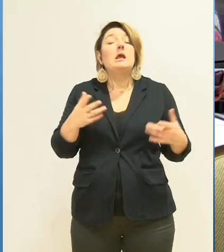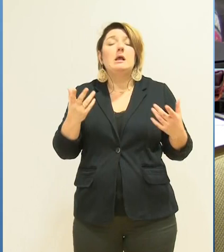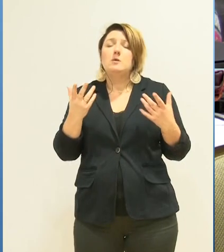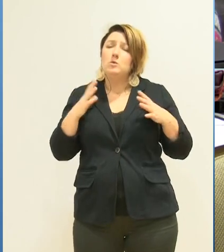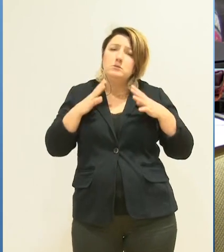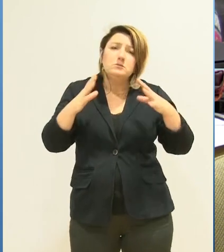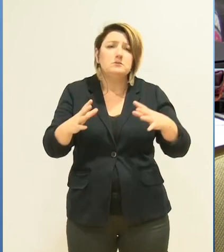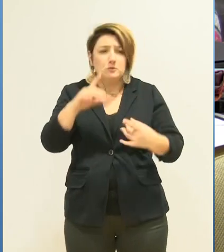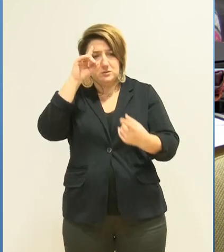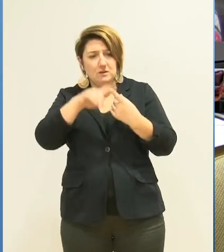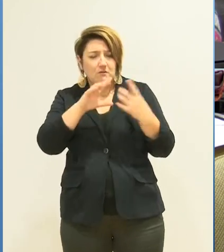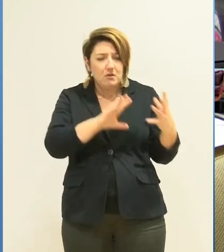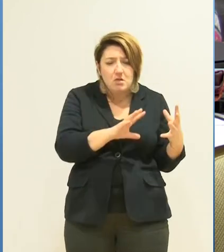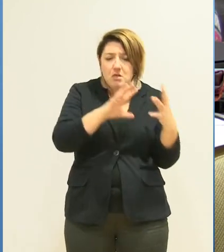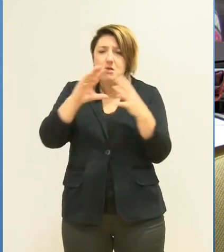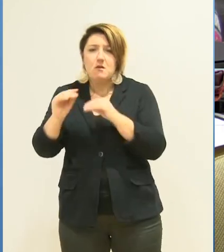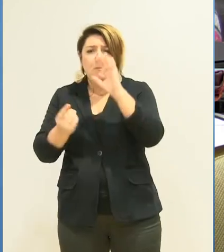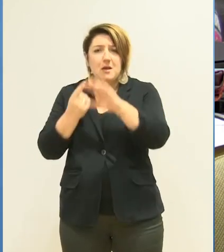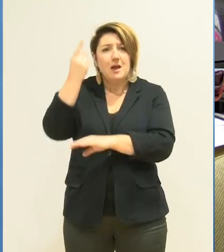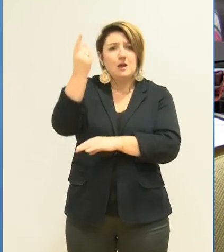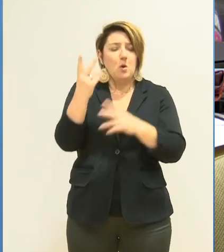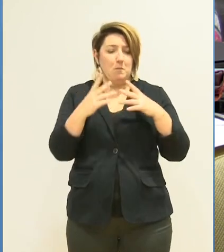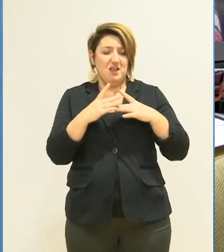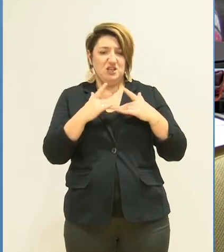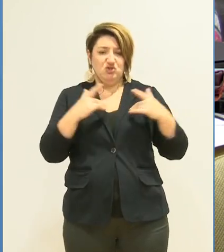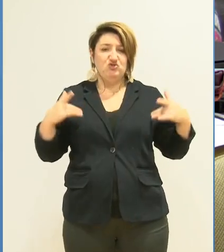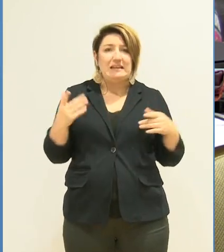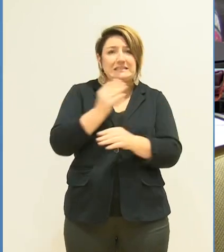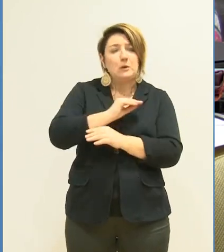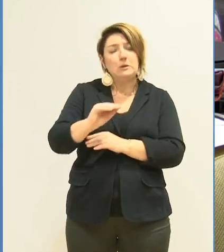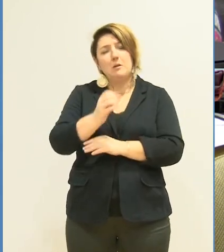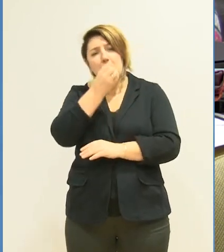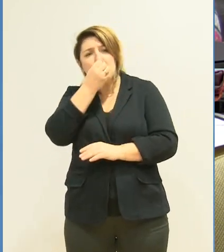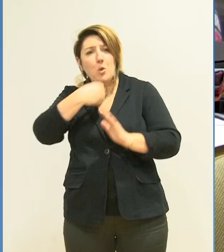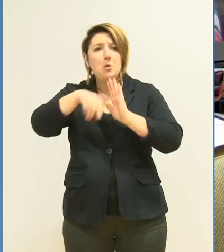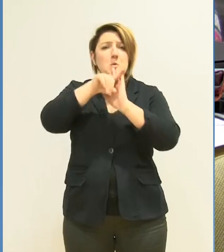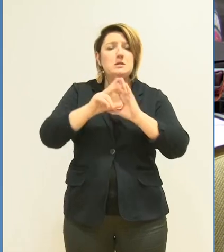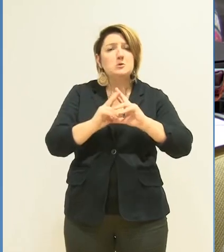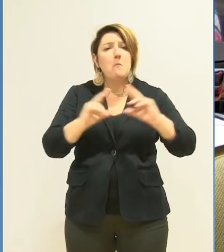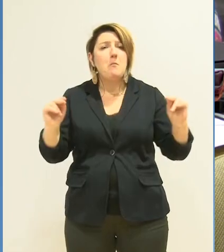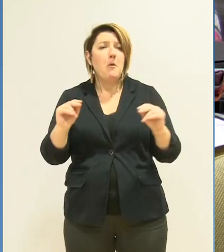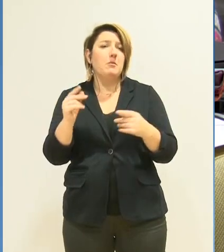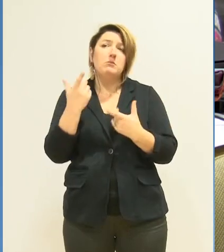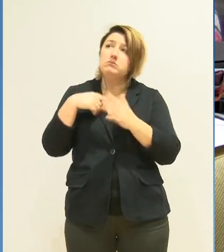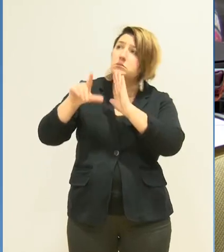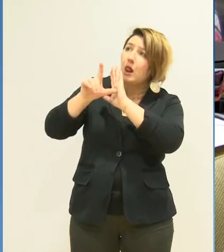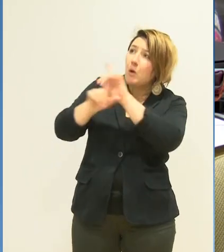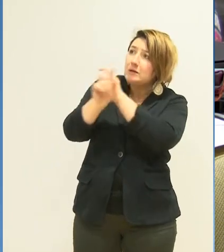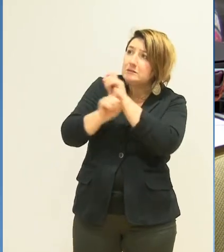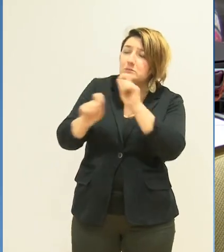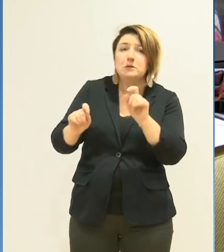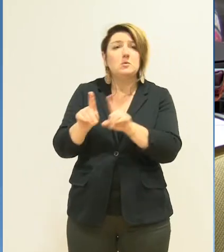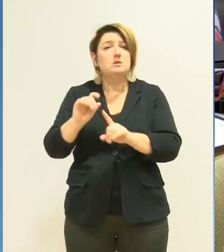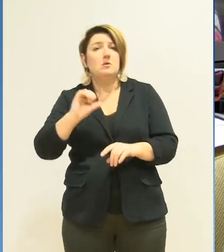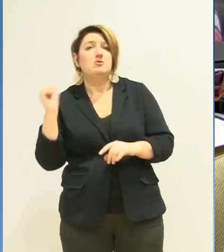une installation pérenne dans des bonnes conditions d'hygiène et de sécurité pour les personnes dans le respect du droit et des compétences